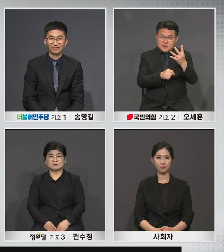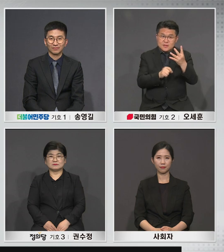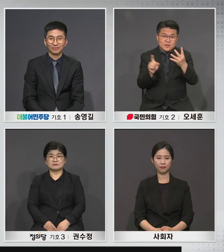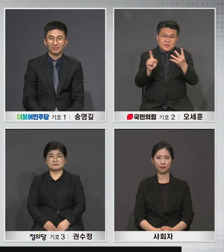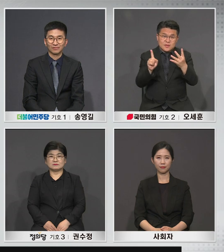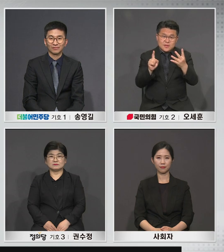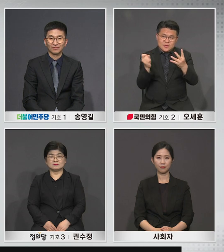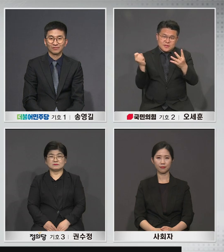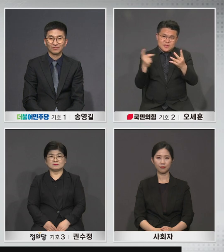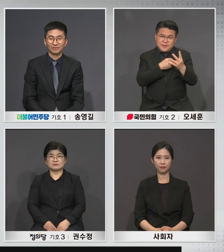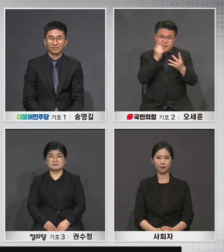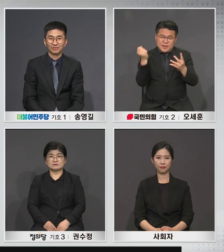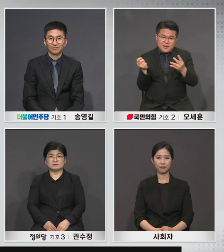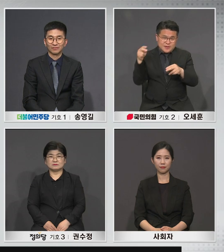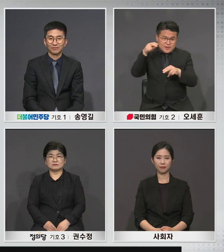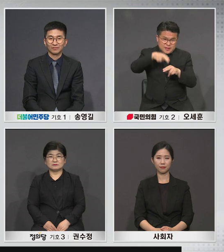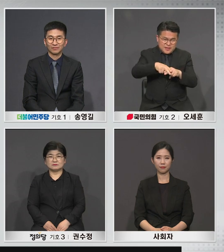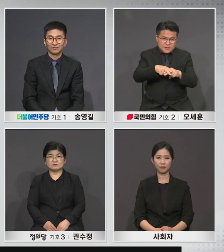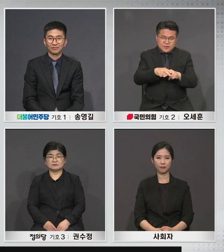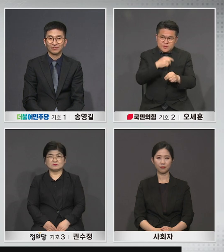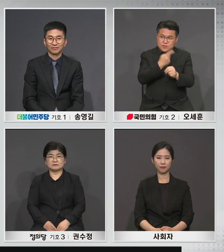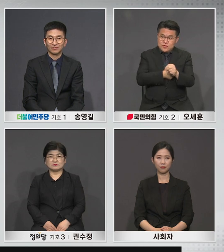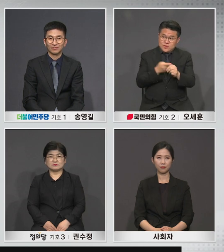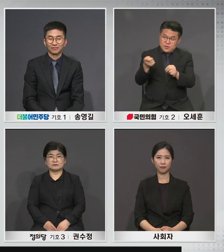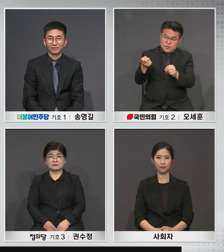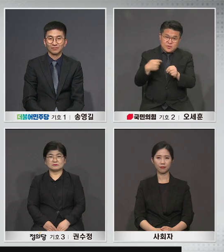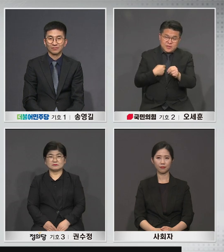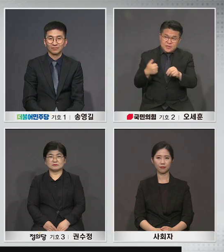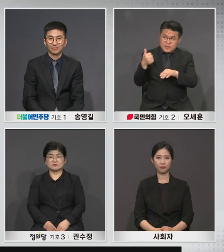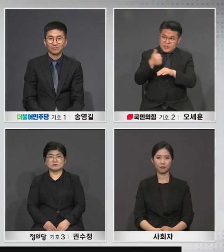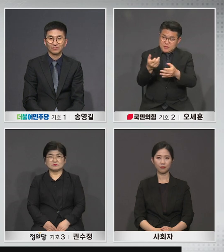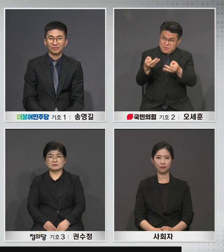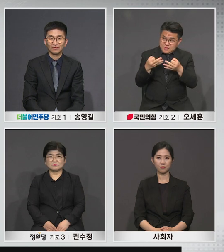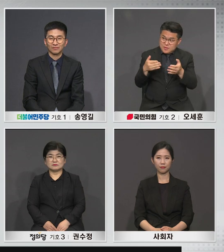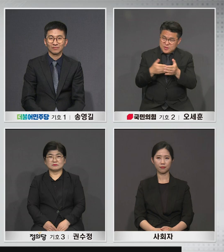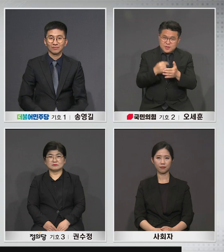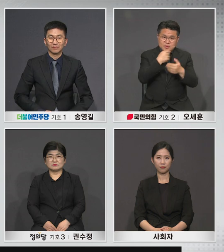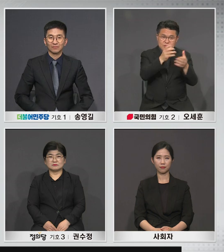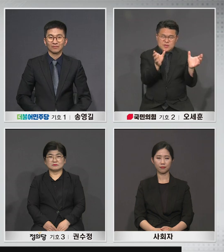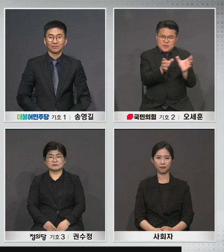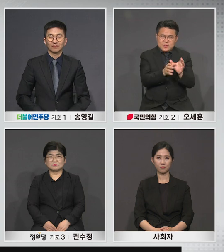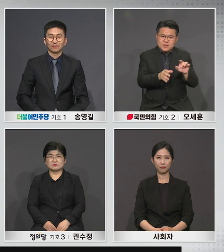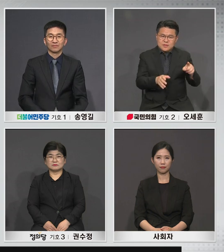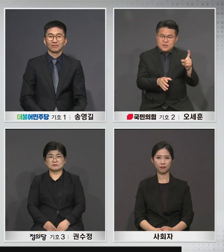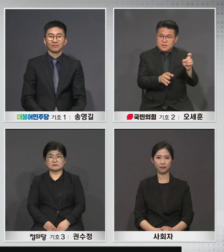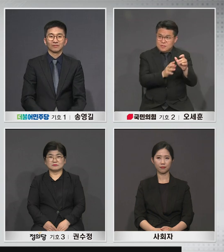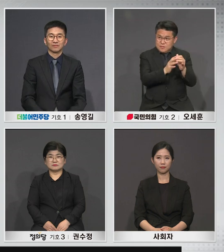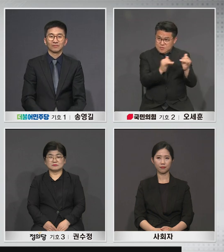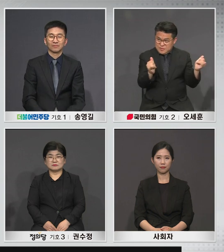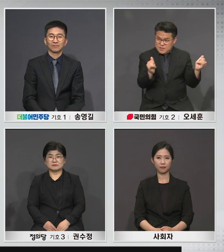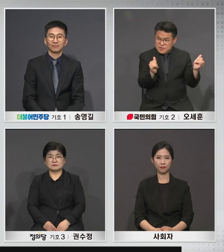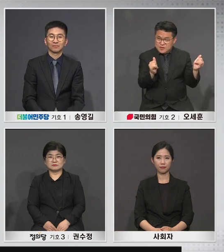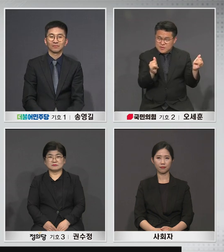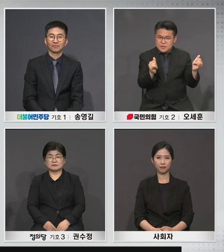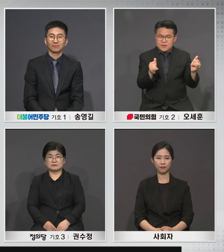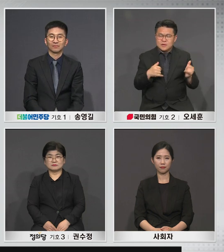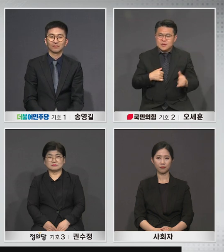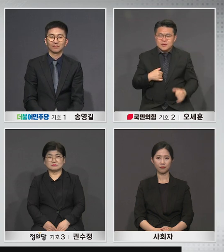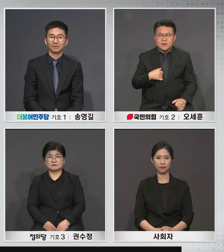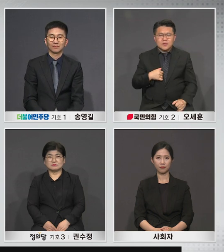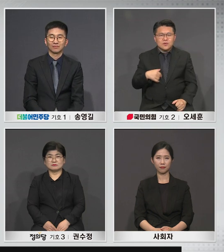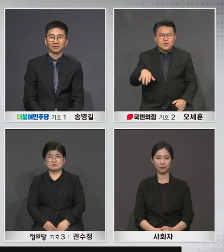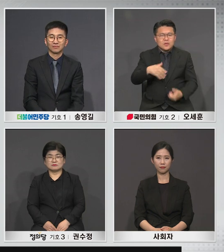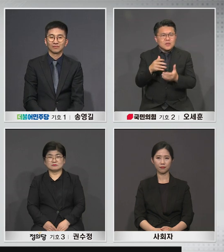여기 권수정 의원님은 그 장면을 다 지켜보셨는데 민주당 110명 의회 중에 우리 당이 6명